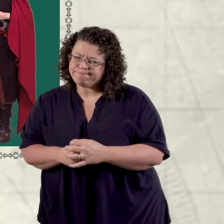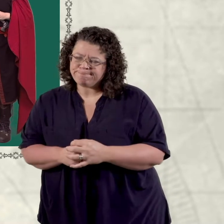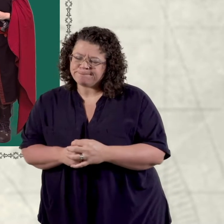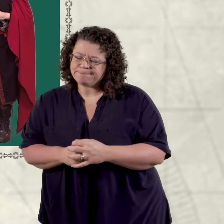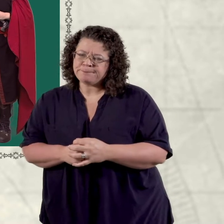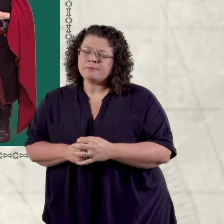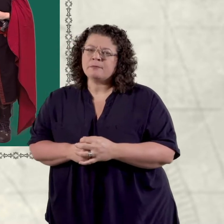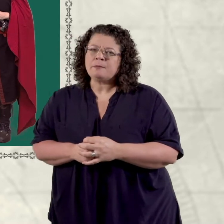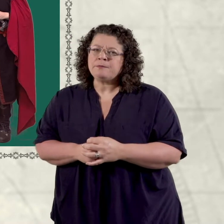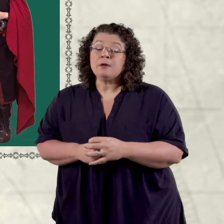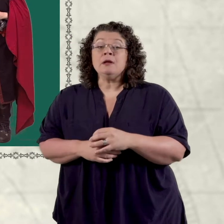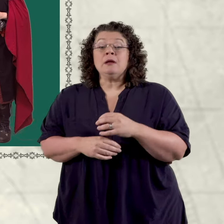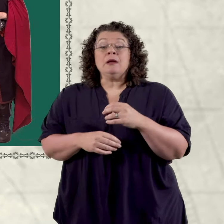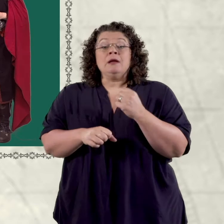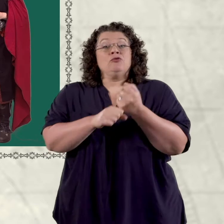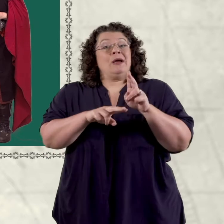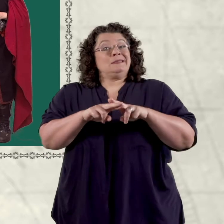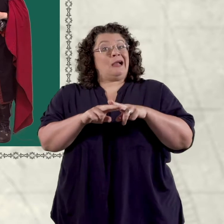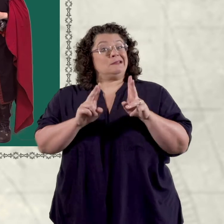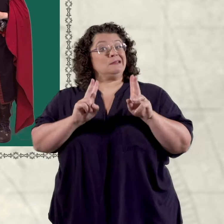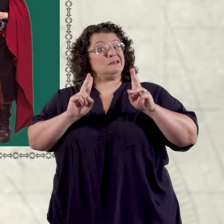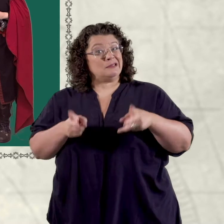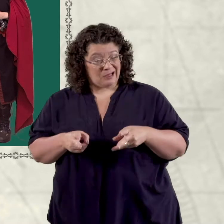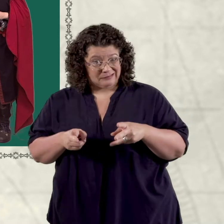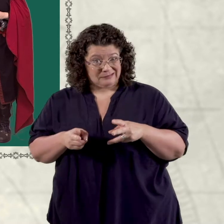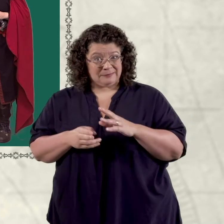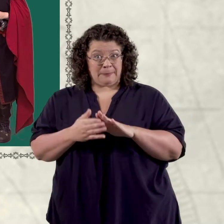Yna, mi nath taid farw.